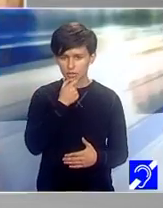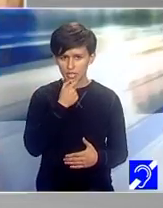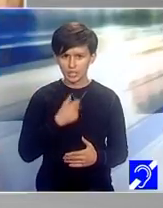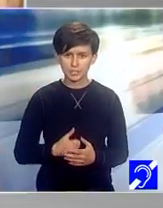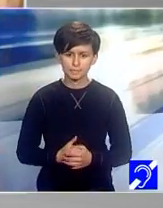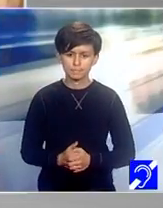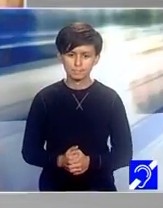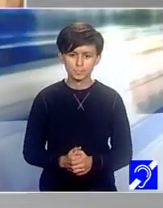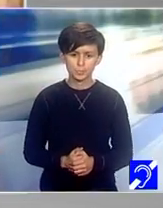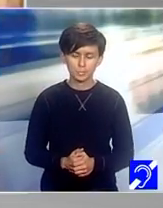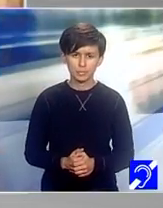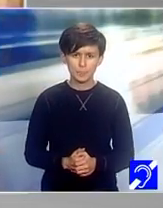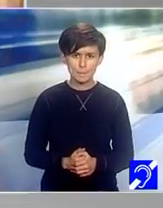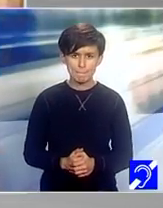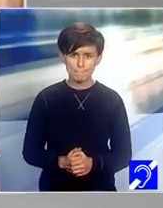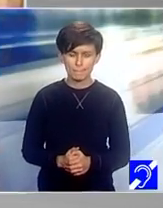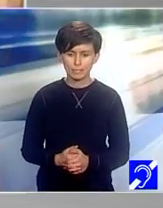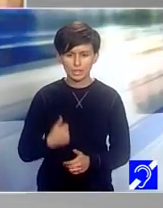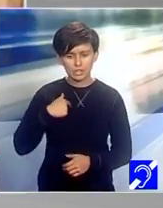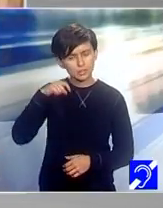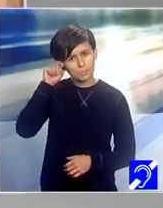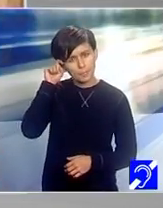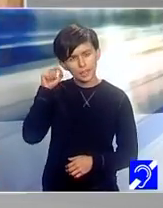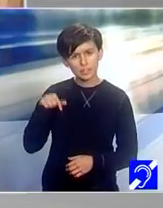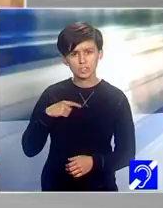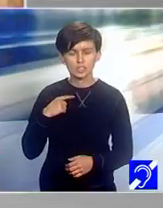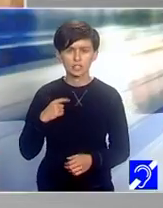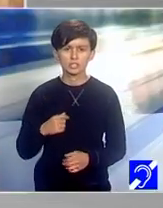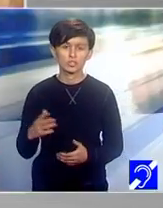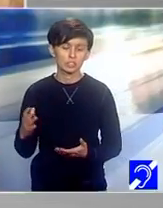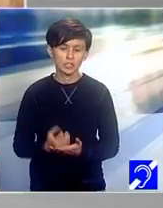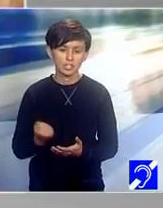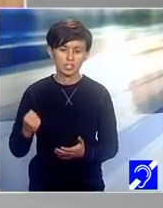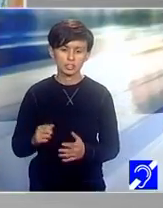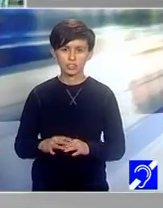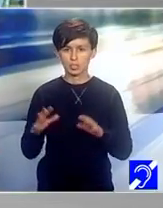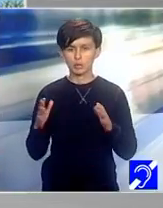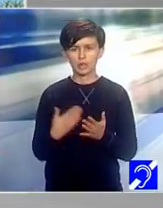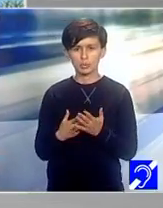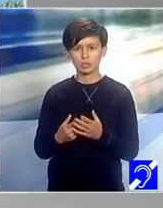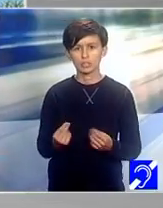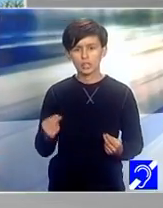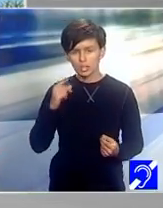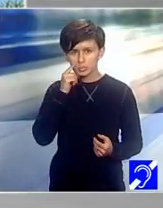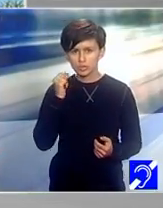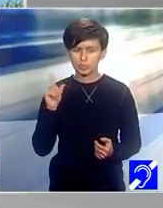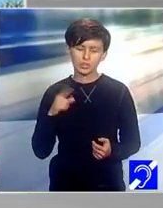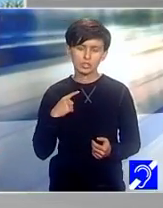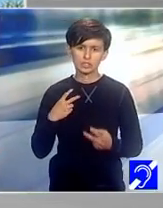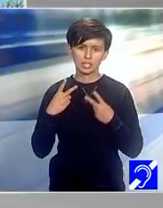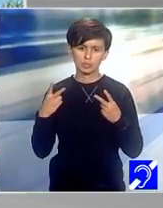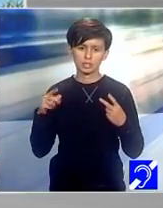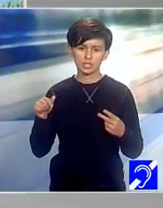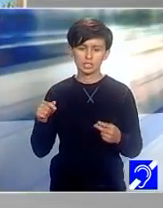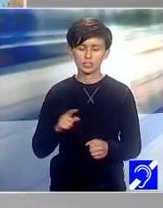zile, de comunitatea din Patarât și, din punctul meu de vedere, ăsta este unul dintre marile câștiguri. Pentru multă lume nu este important acest lucru, dar Clujul